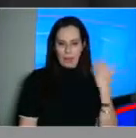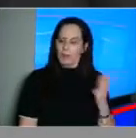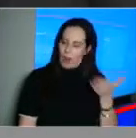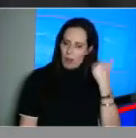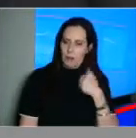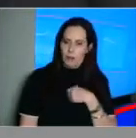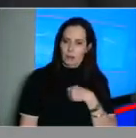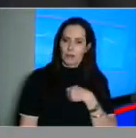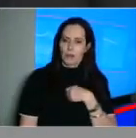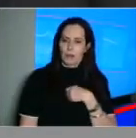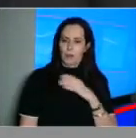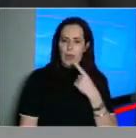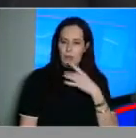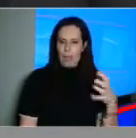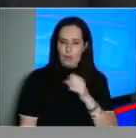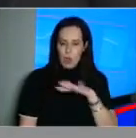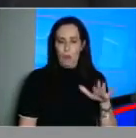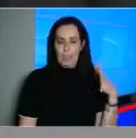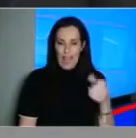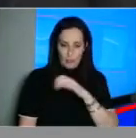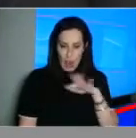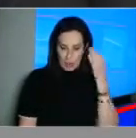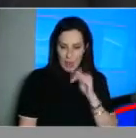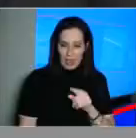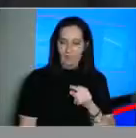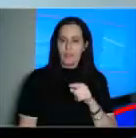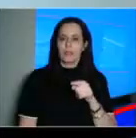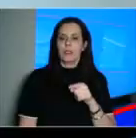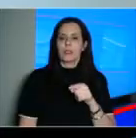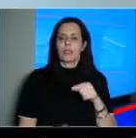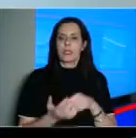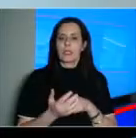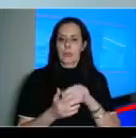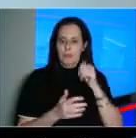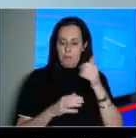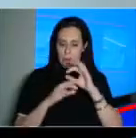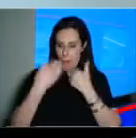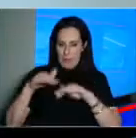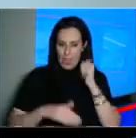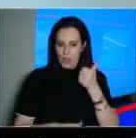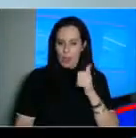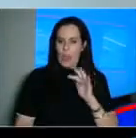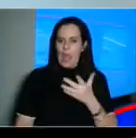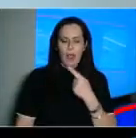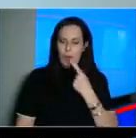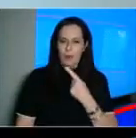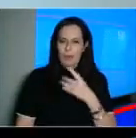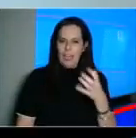והבלקן. בואו נדבר על החטיפות. החטיפות הן בעיקר נדונות בפרק הראשון. איך הן